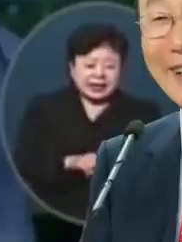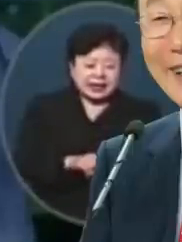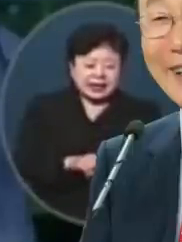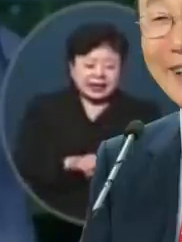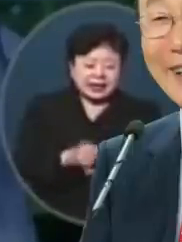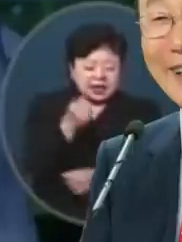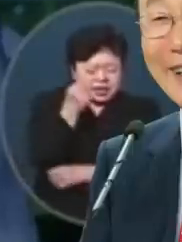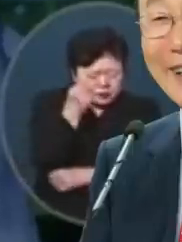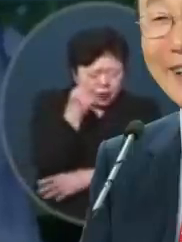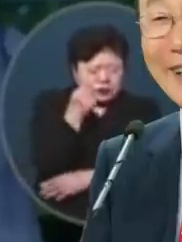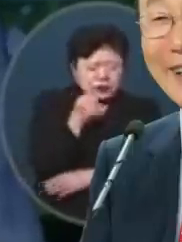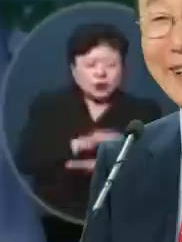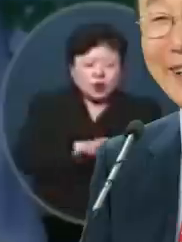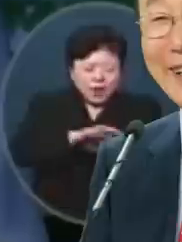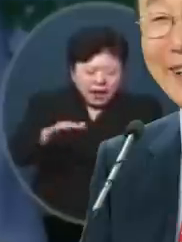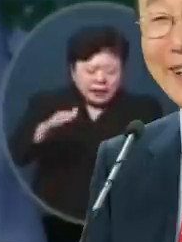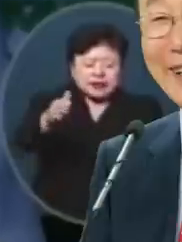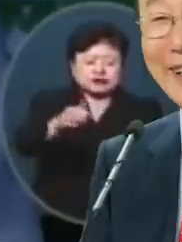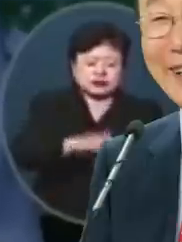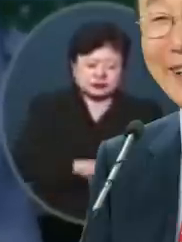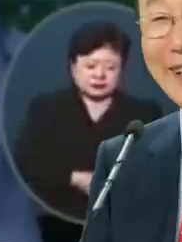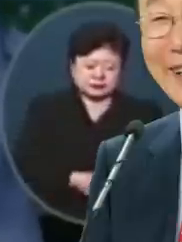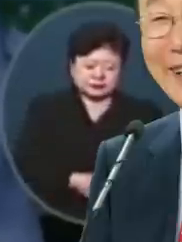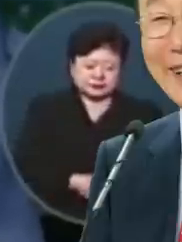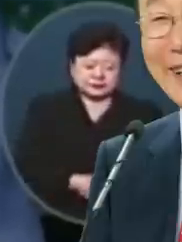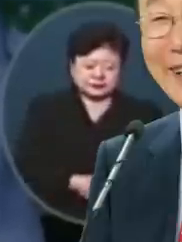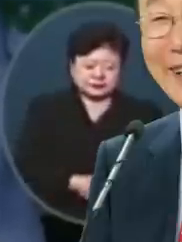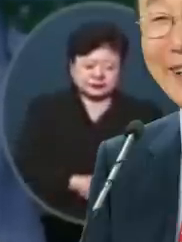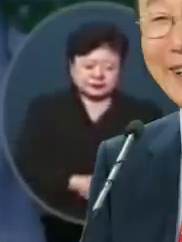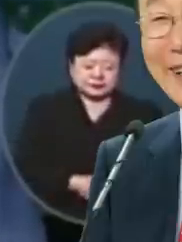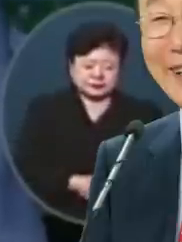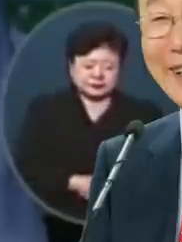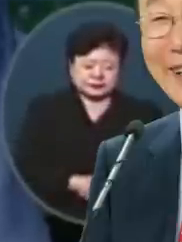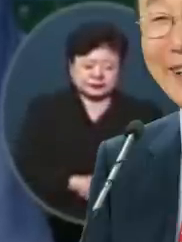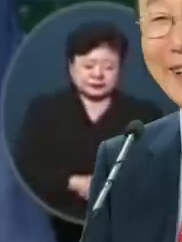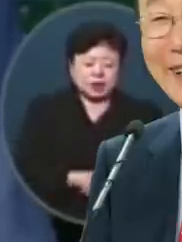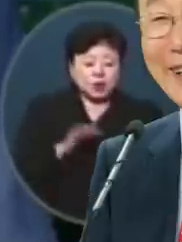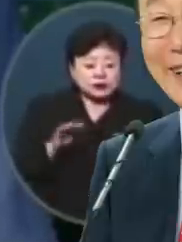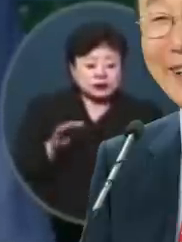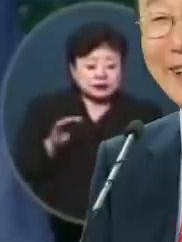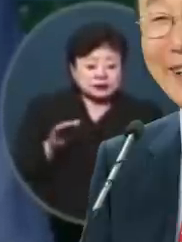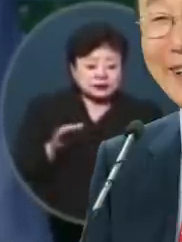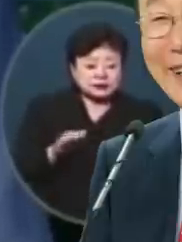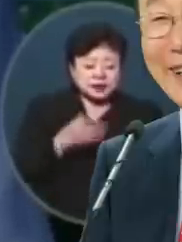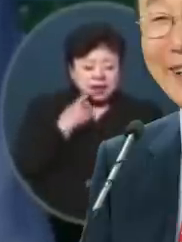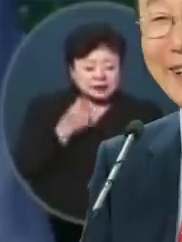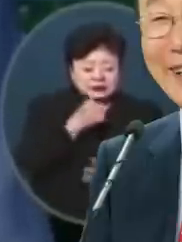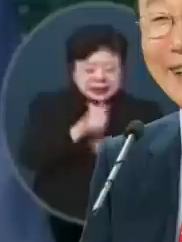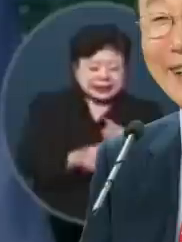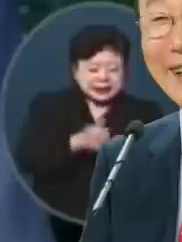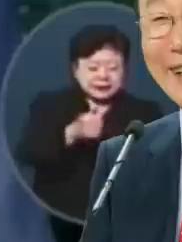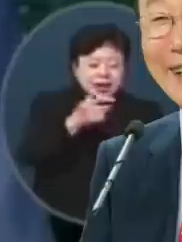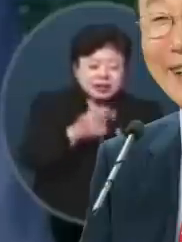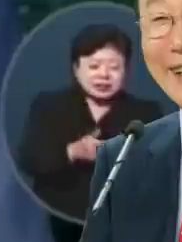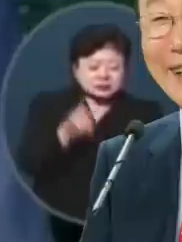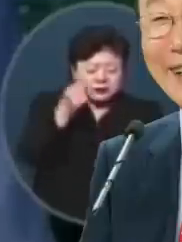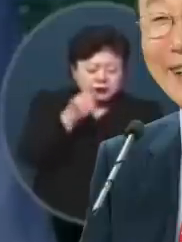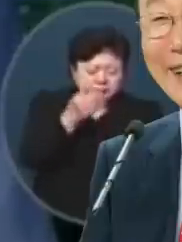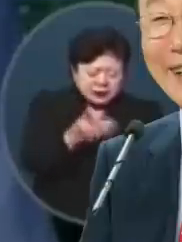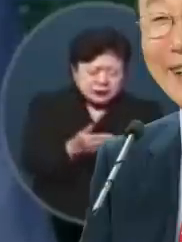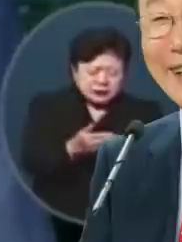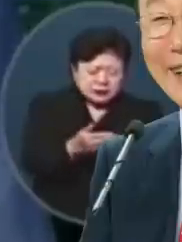근본적으로 해결해 주시는 분이신 것입니다. 오늘 아버지 하나님과 예수님과